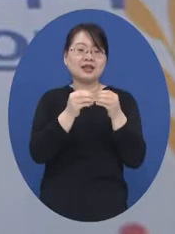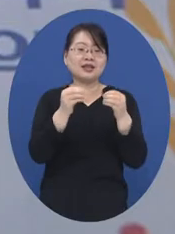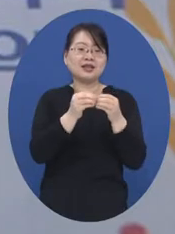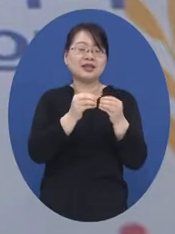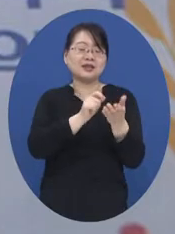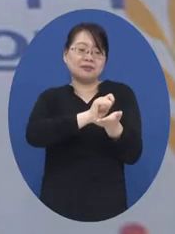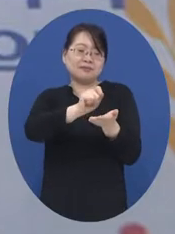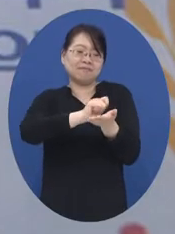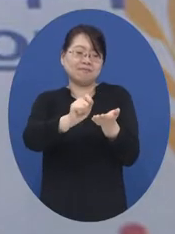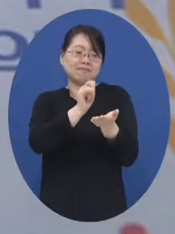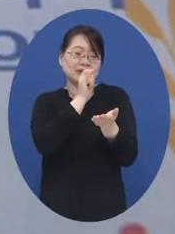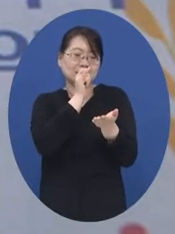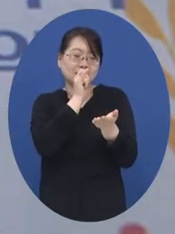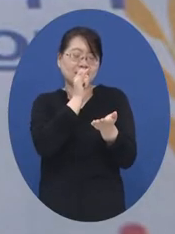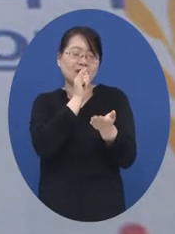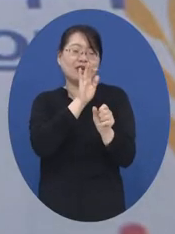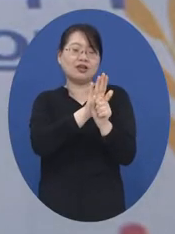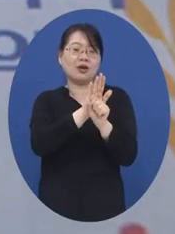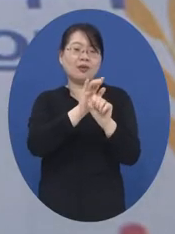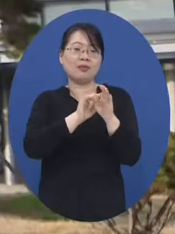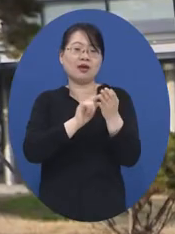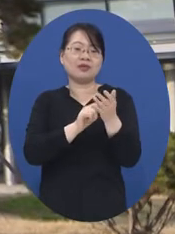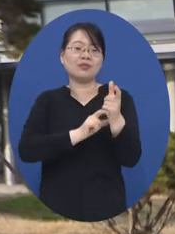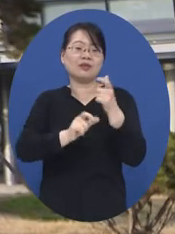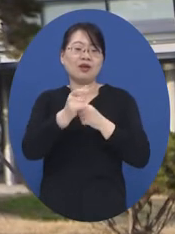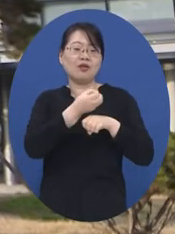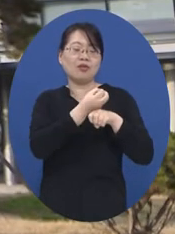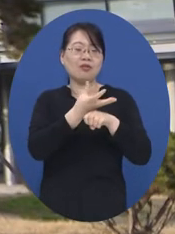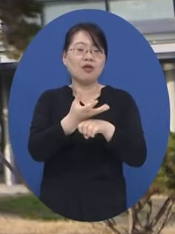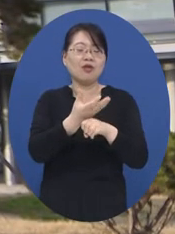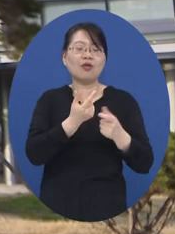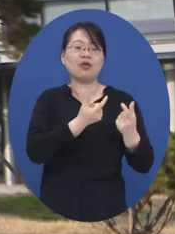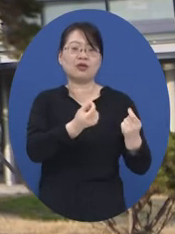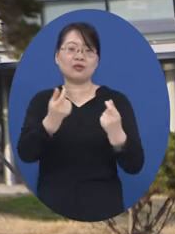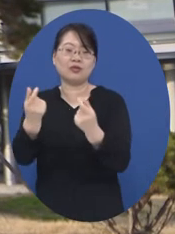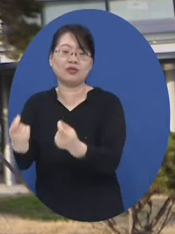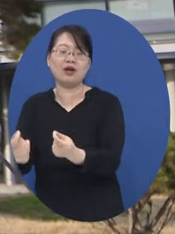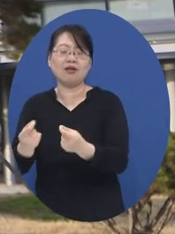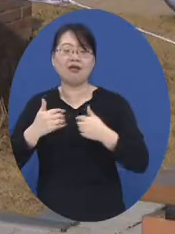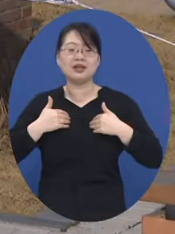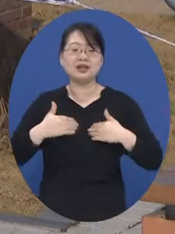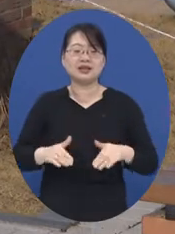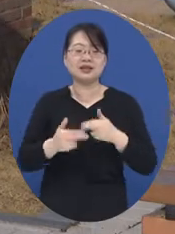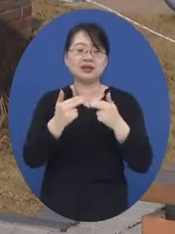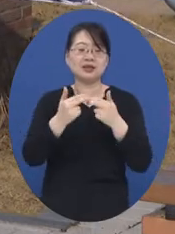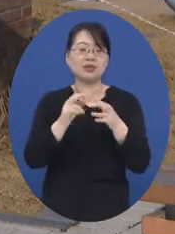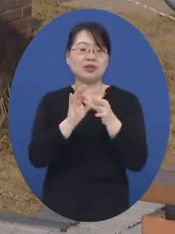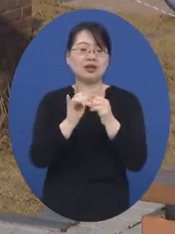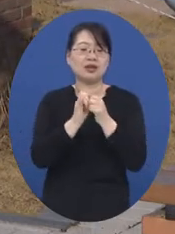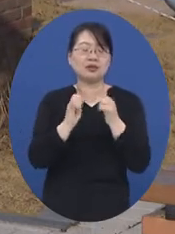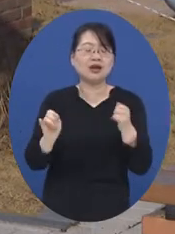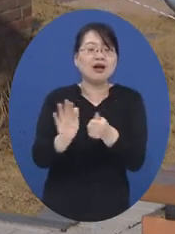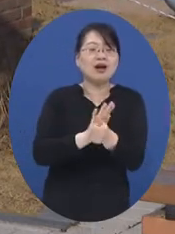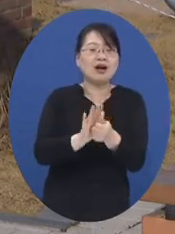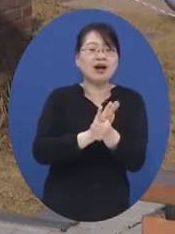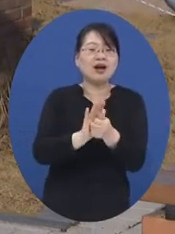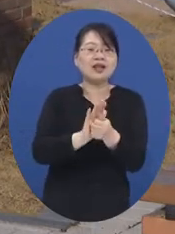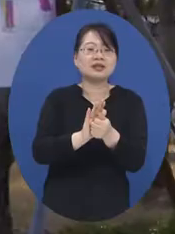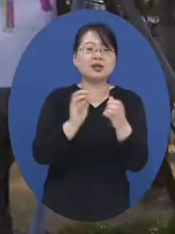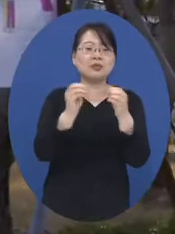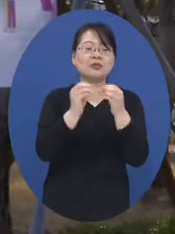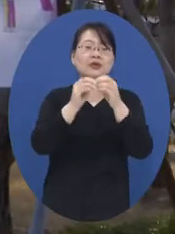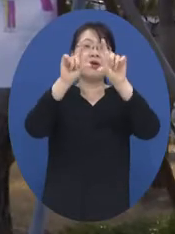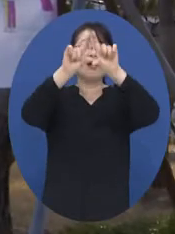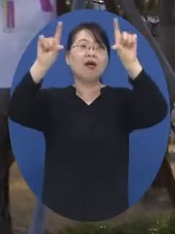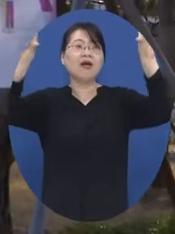글을 통해 응원의 마음을 보태기도 합니다. 너나 할것 없이 지친 의료진을 격려하는 현수막은